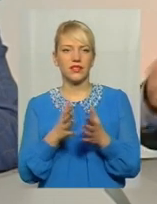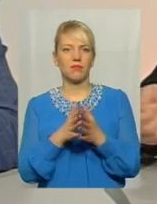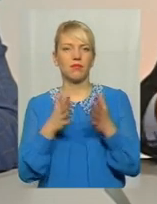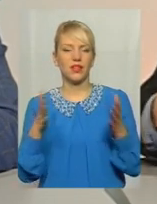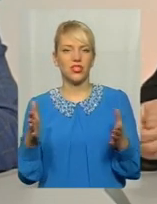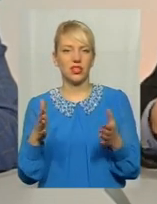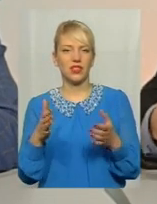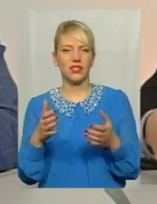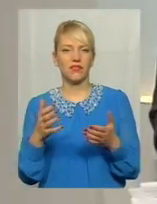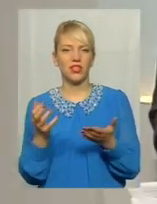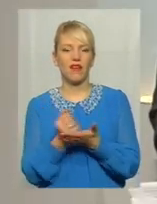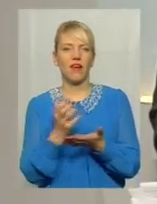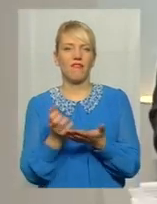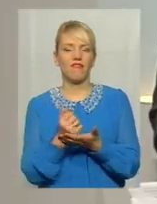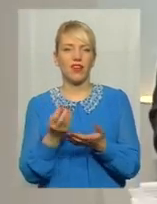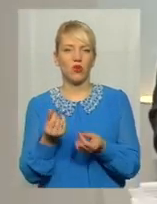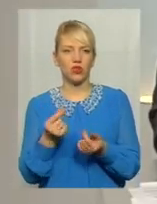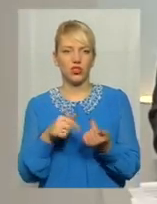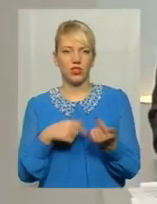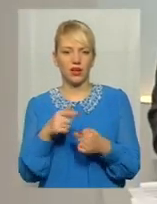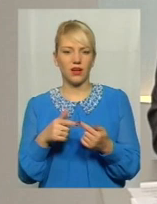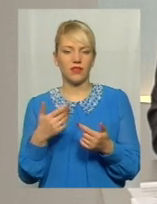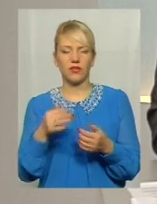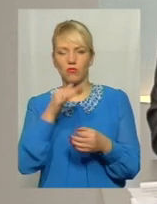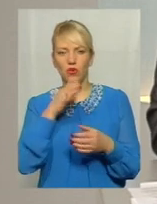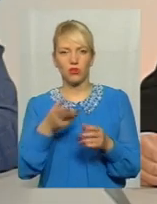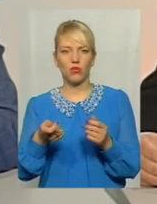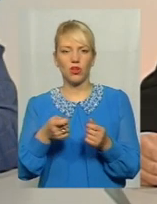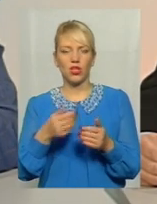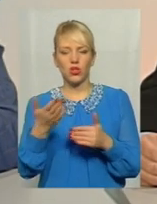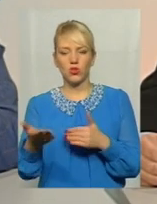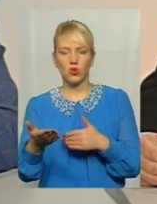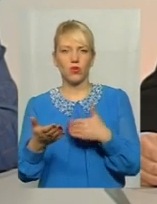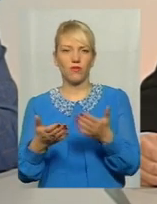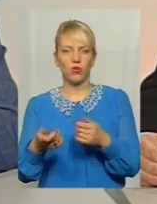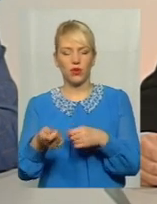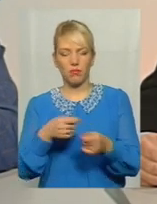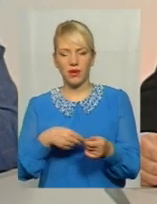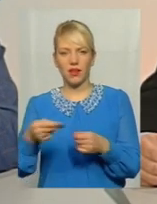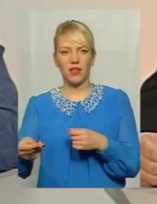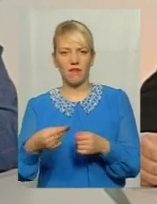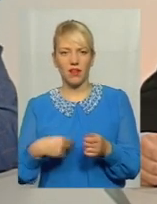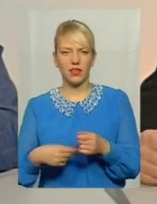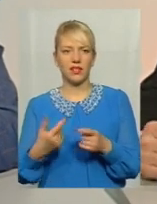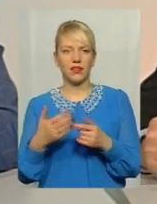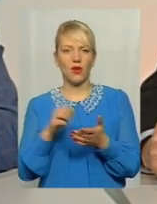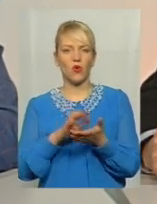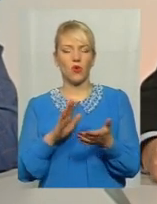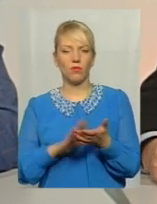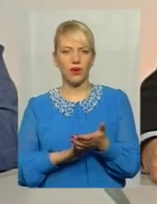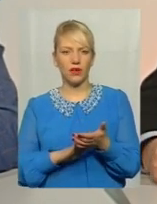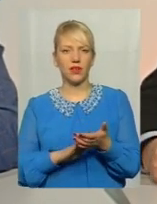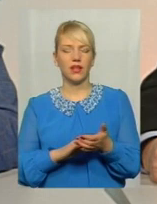можна квиток передати з рук в руки. Вже є якийсь облік більш-менш нормальний платного пасажира. В подальшому